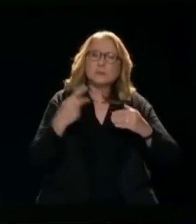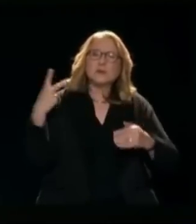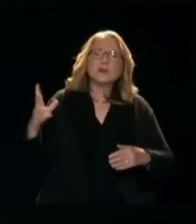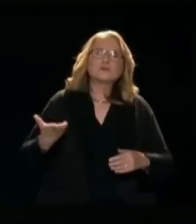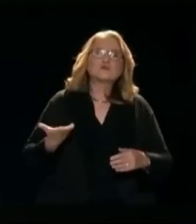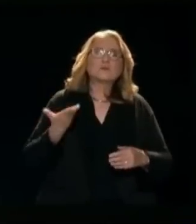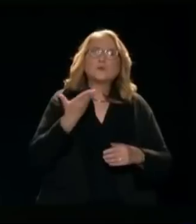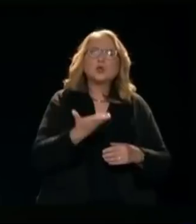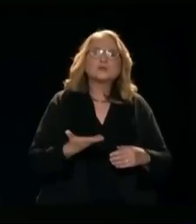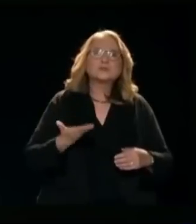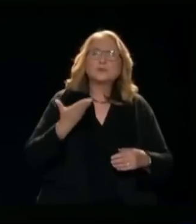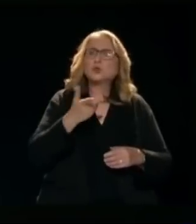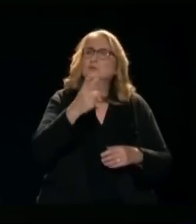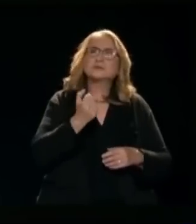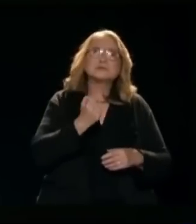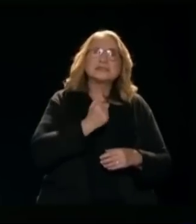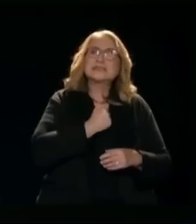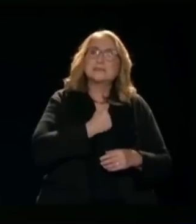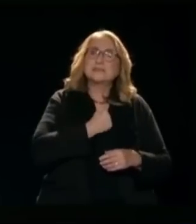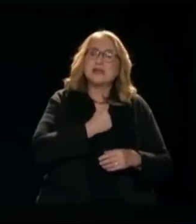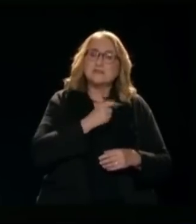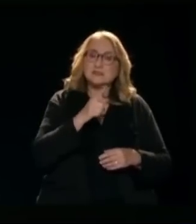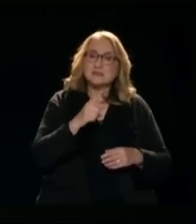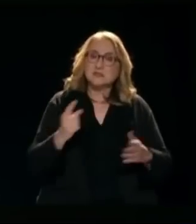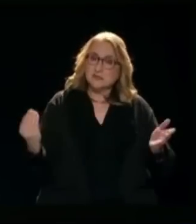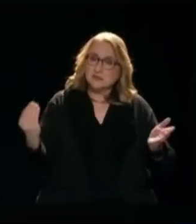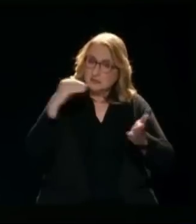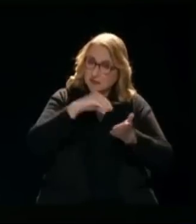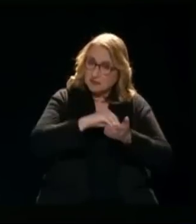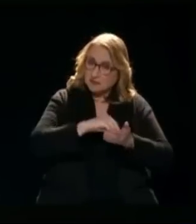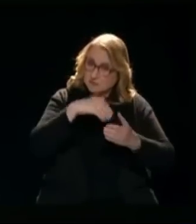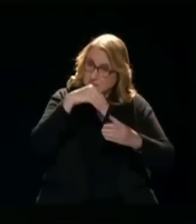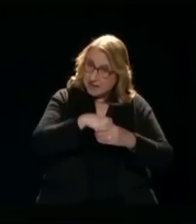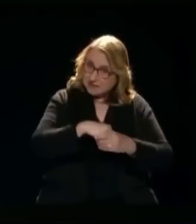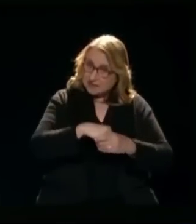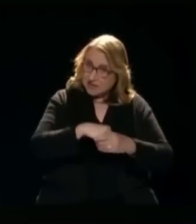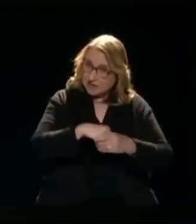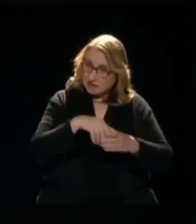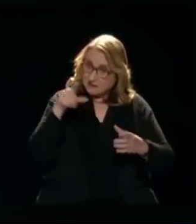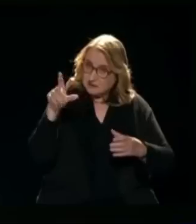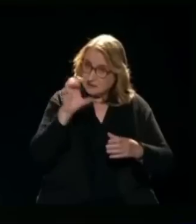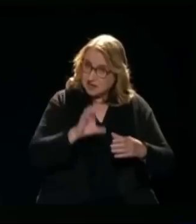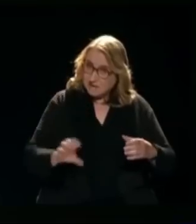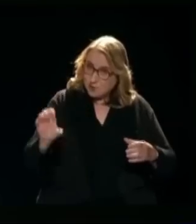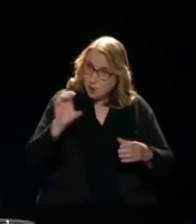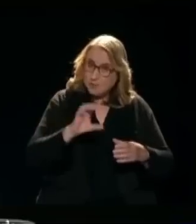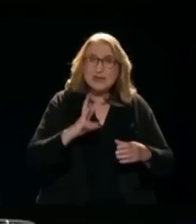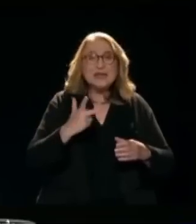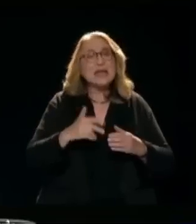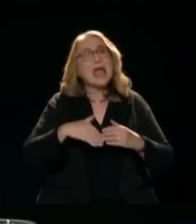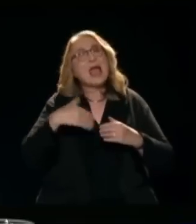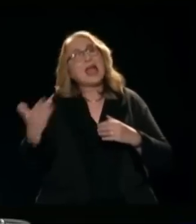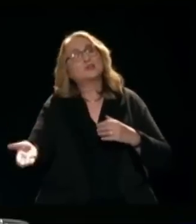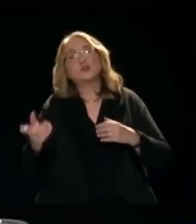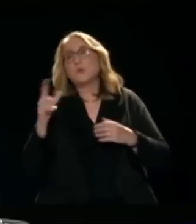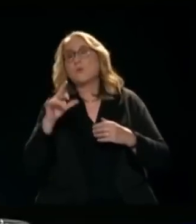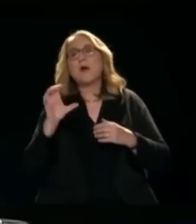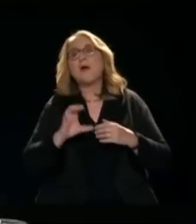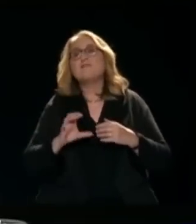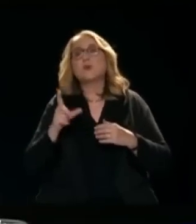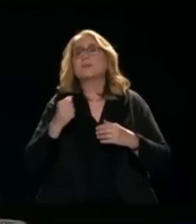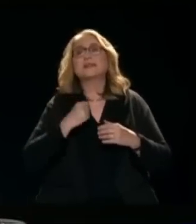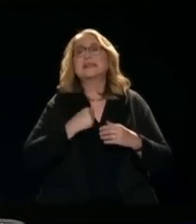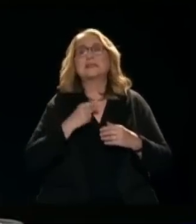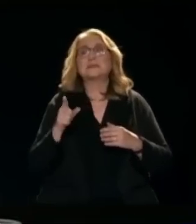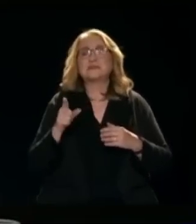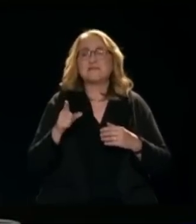την βλέπετε να εφαρμόζεται εντός του ευρωπαϊκού οικοδομήματος ή εκτός αυτού? Κοιτάξτε, σαν Συμμαχία Ανατροπής